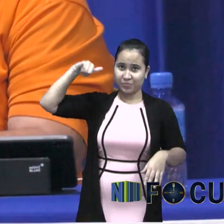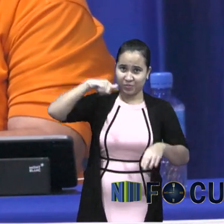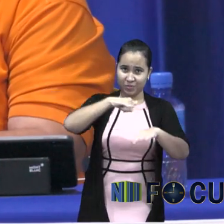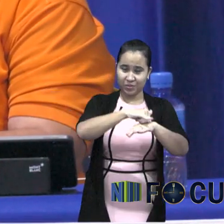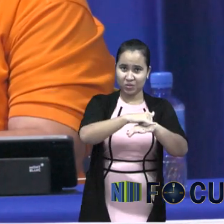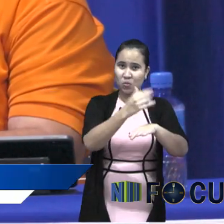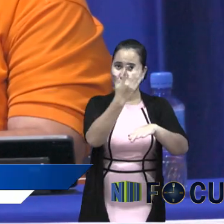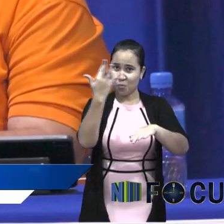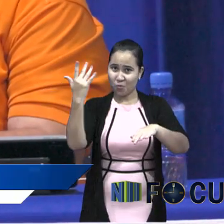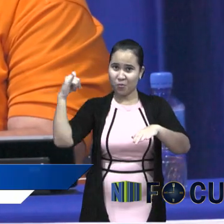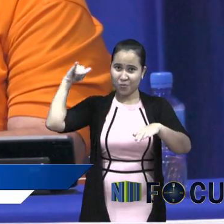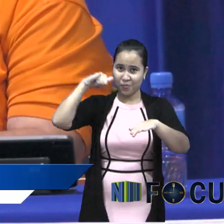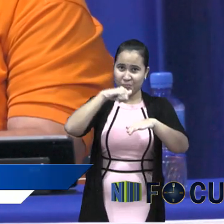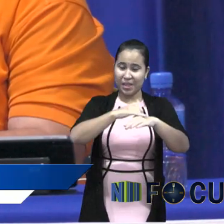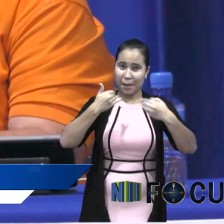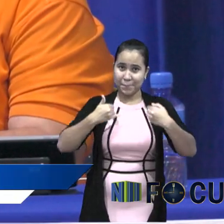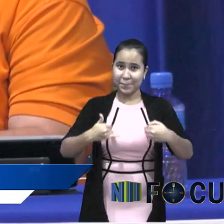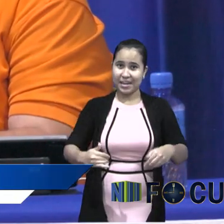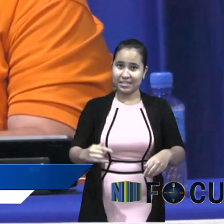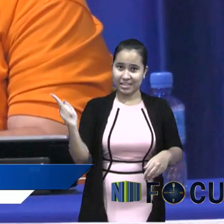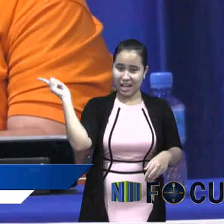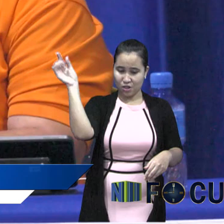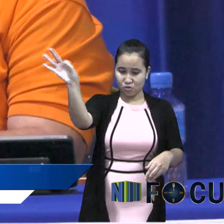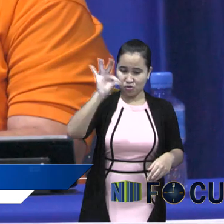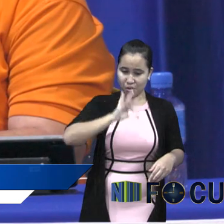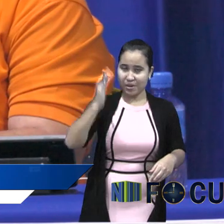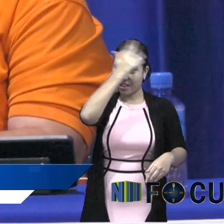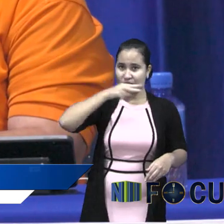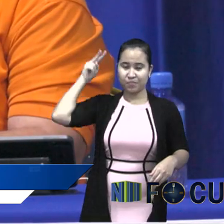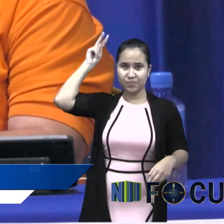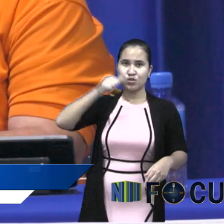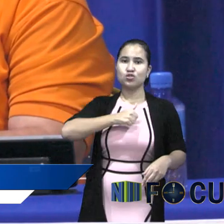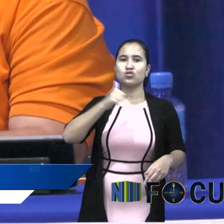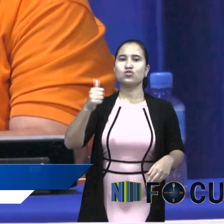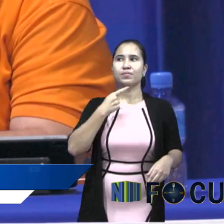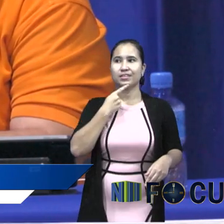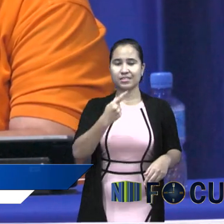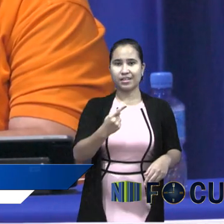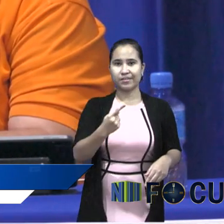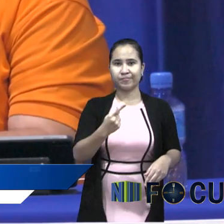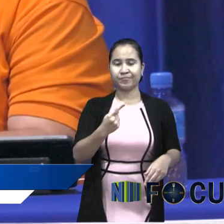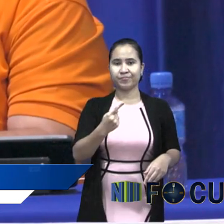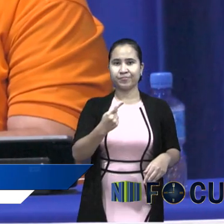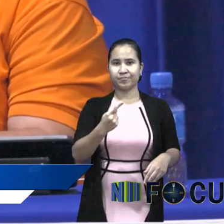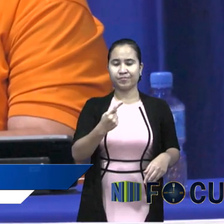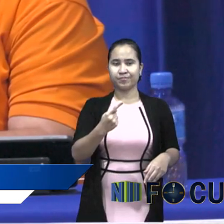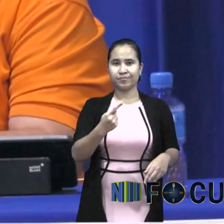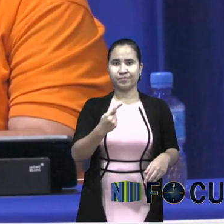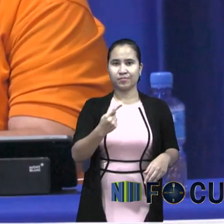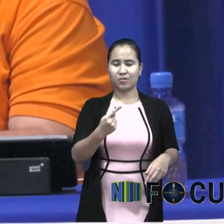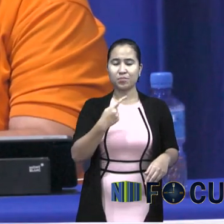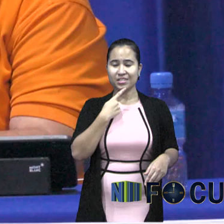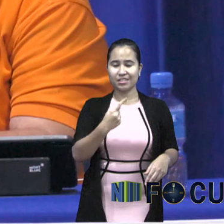repatriatievluchten en hoeveel mensen we reeds naar Suriname hebben gebracht. En het lijkt ons dus goed om aan te geven dat, om in elk geval